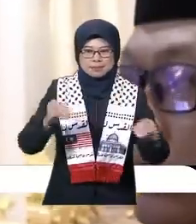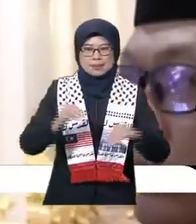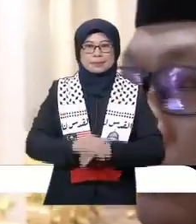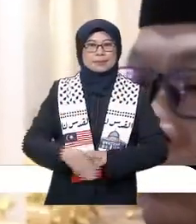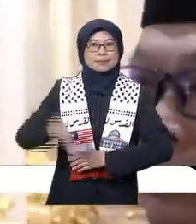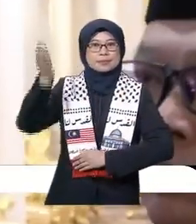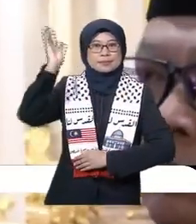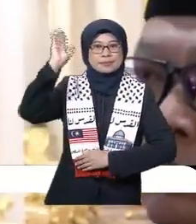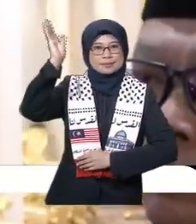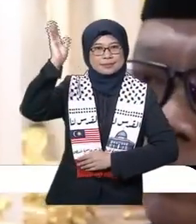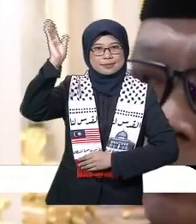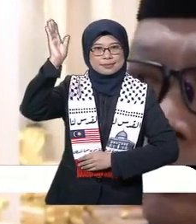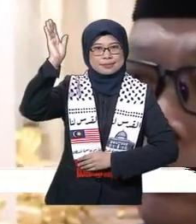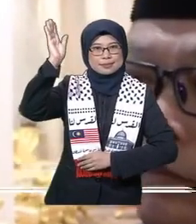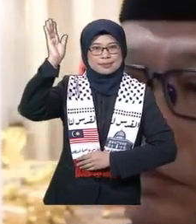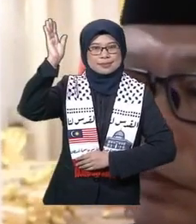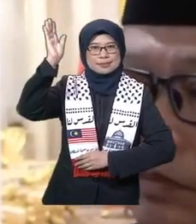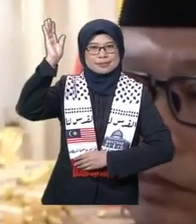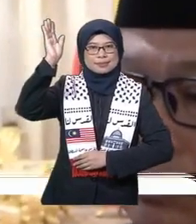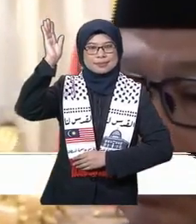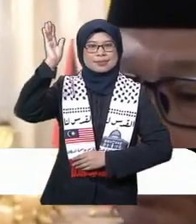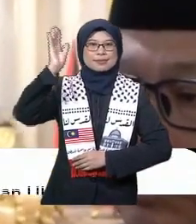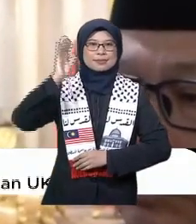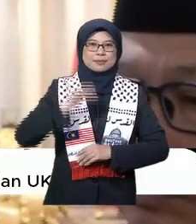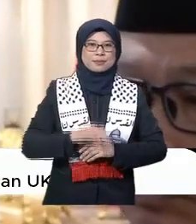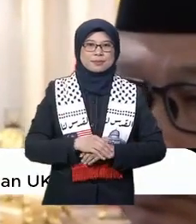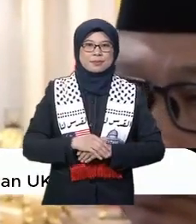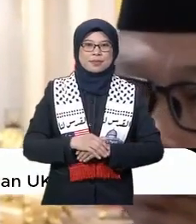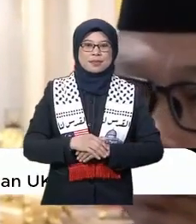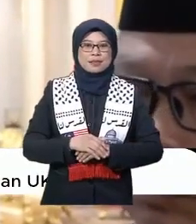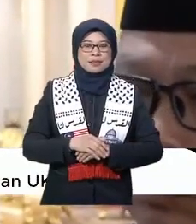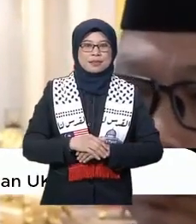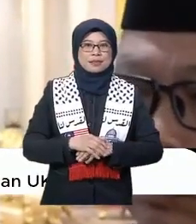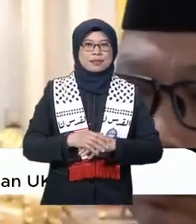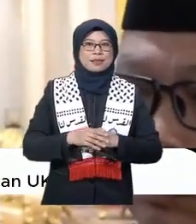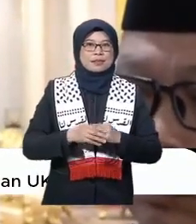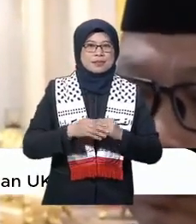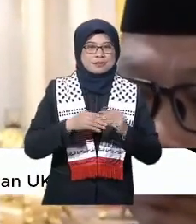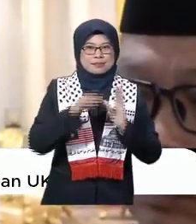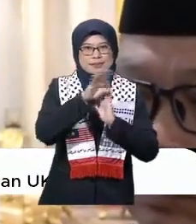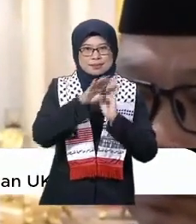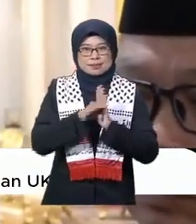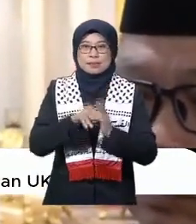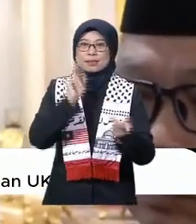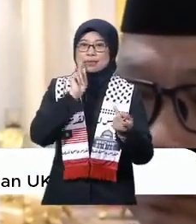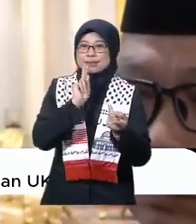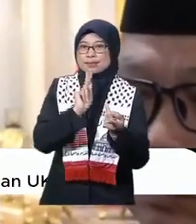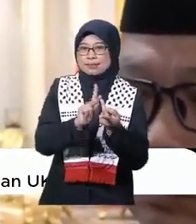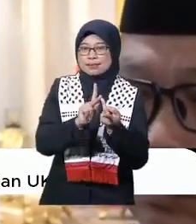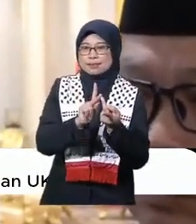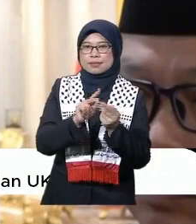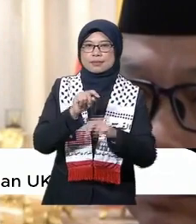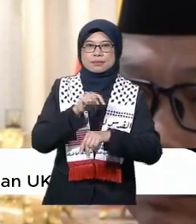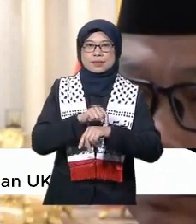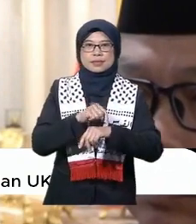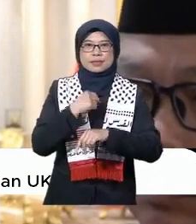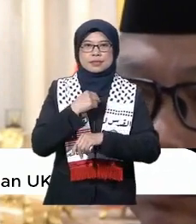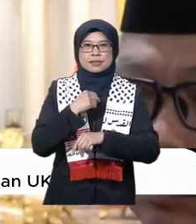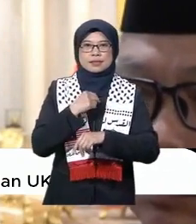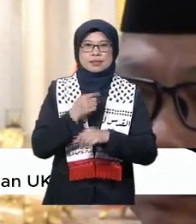ini adalah acara yang tepat pada masanya ketika kita sedang warga